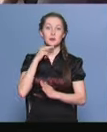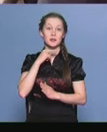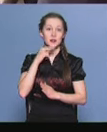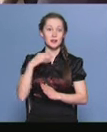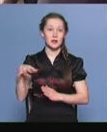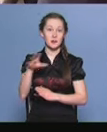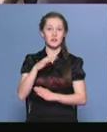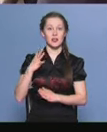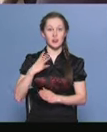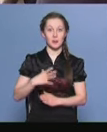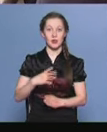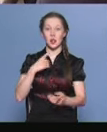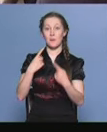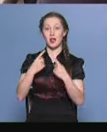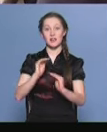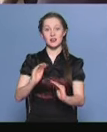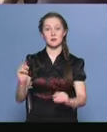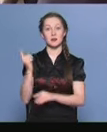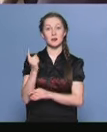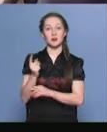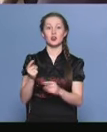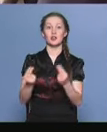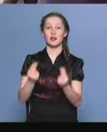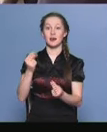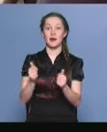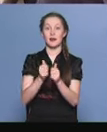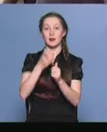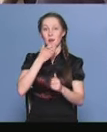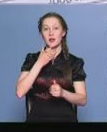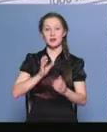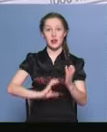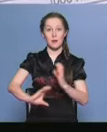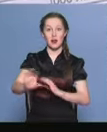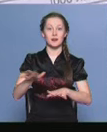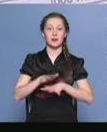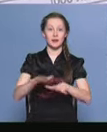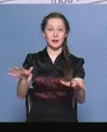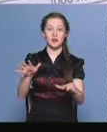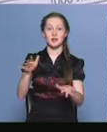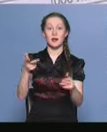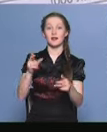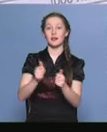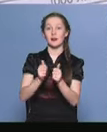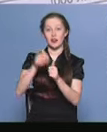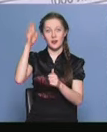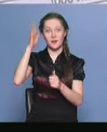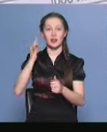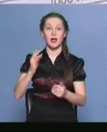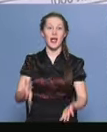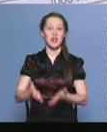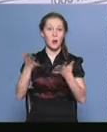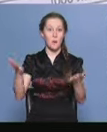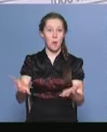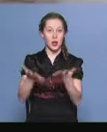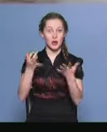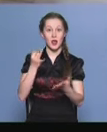к родителям – поговорить с детьми и запретить играть вблизи люков, теплотрасс, избегать мест парения и выхода воды. В тех же самых местах водителей